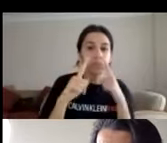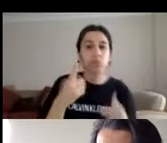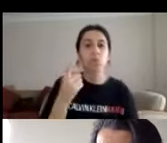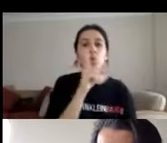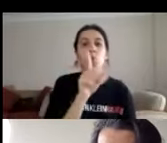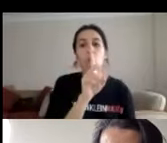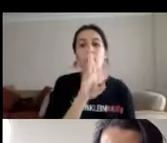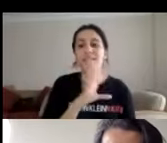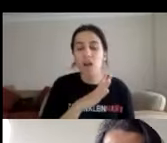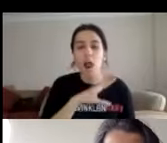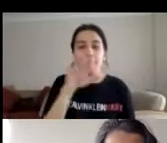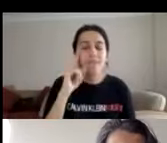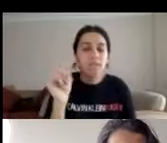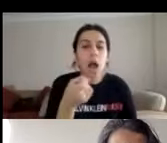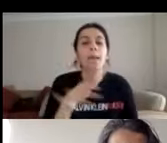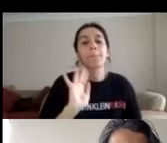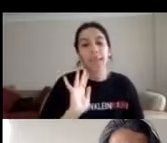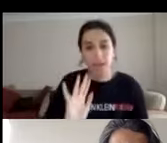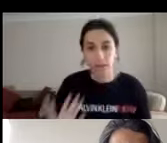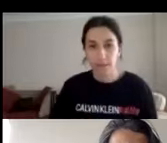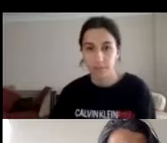kalabalık olduğunu da farkında değiliz.